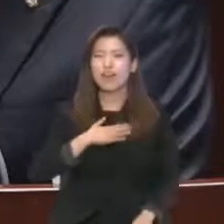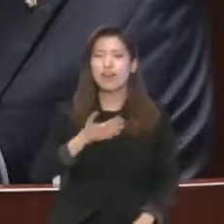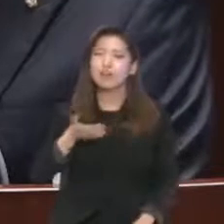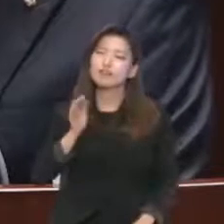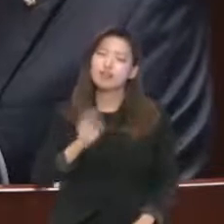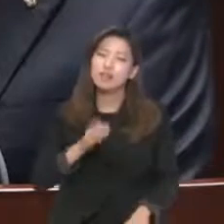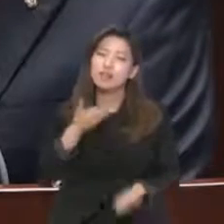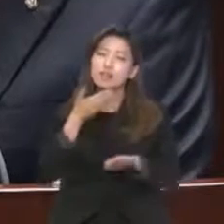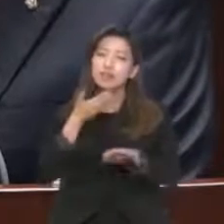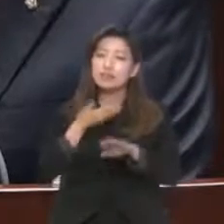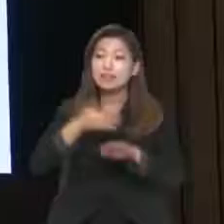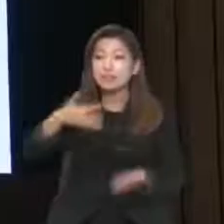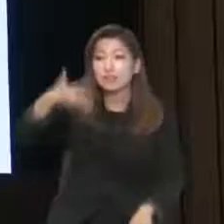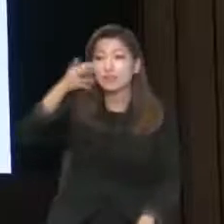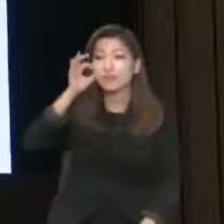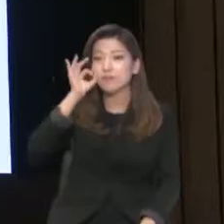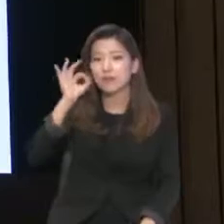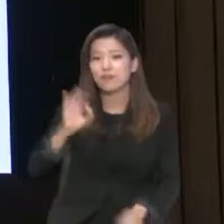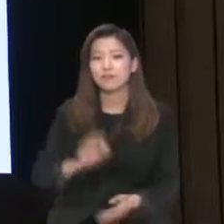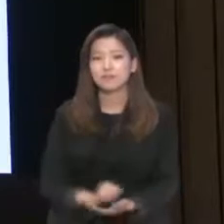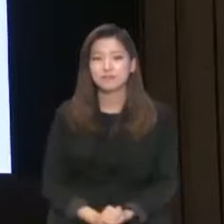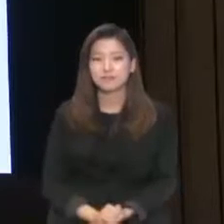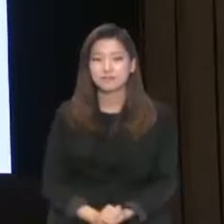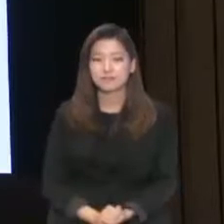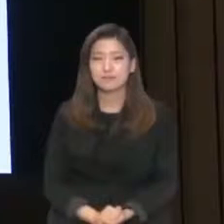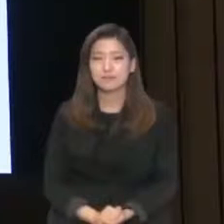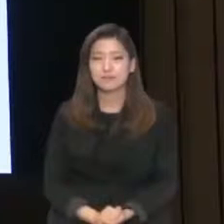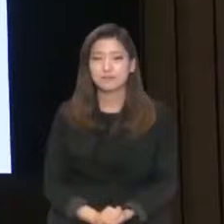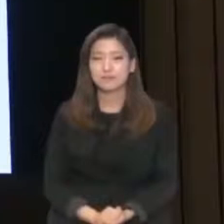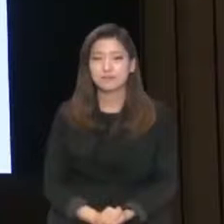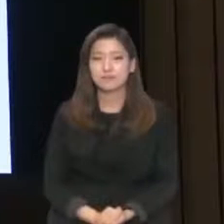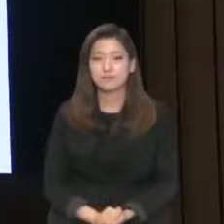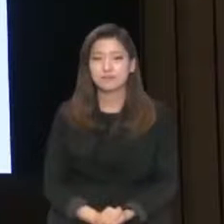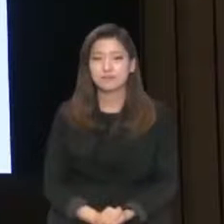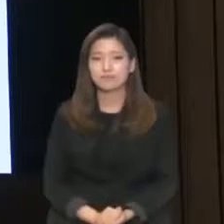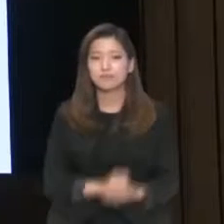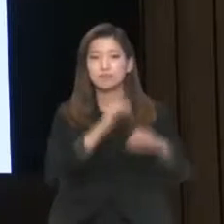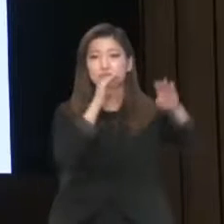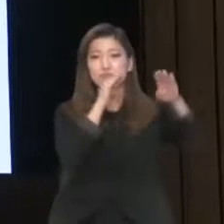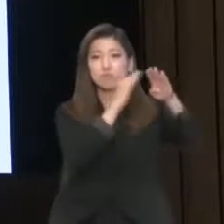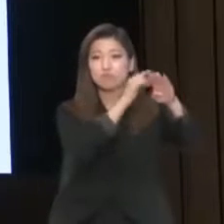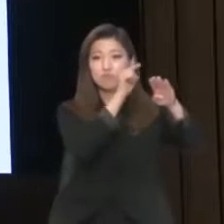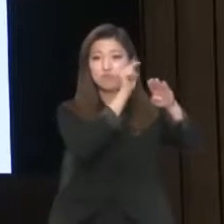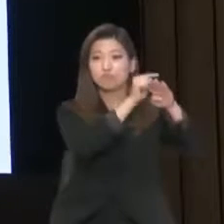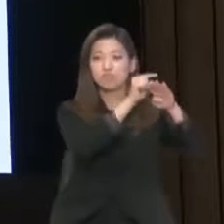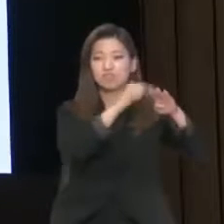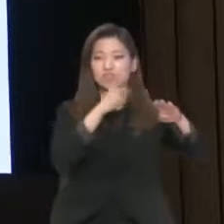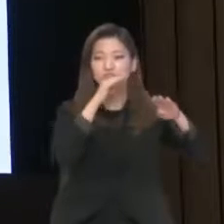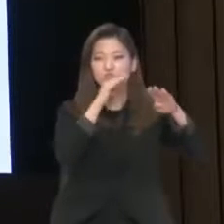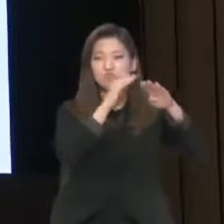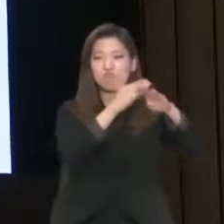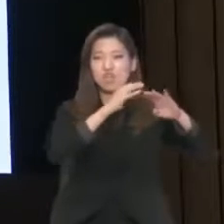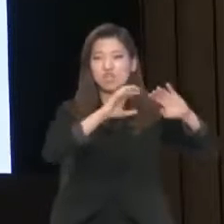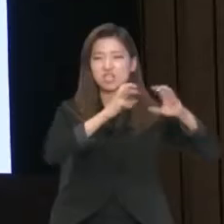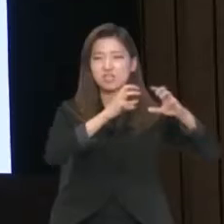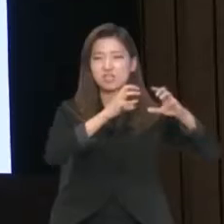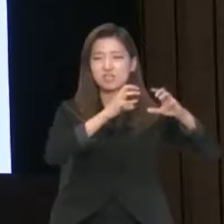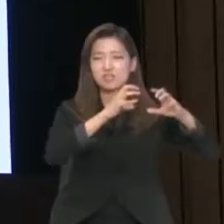보시면요. 북한은 우리 국가 띄우기, 우리 국가제일주의, 더 잘 아시겠지만